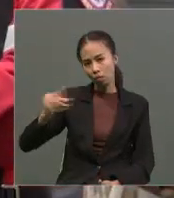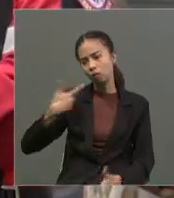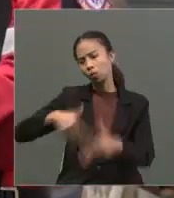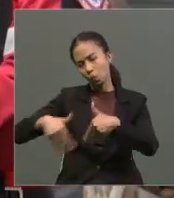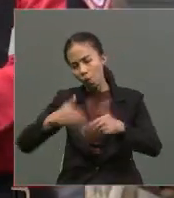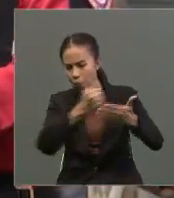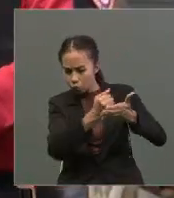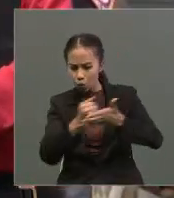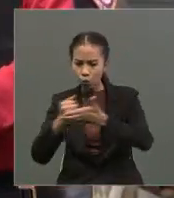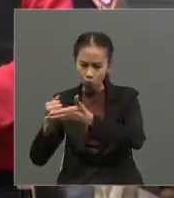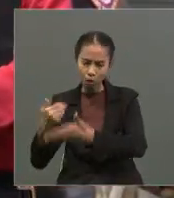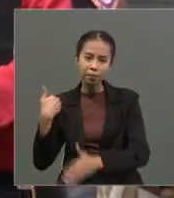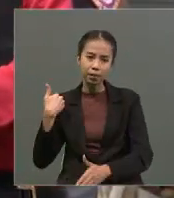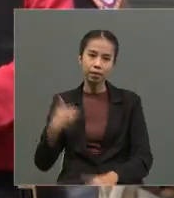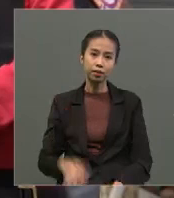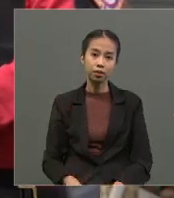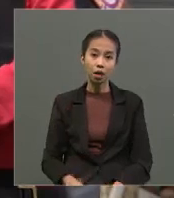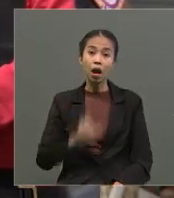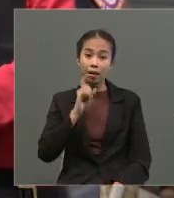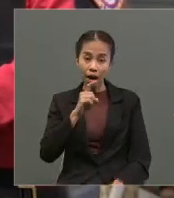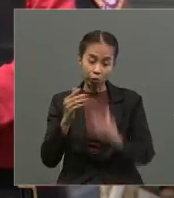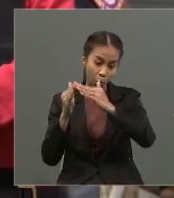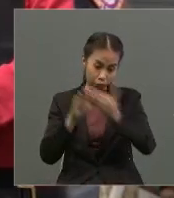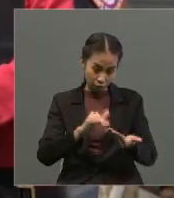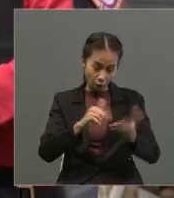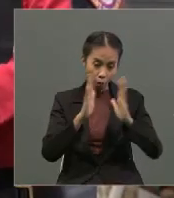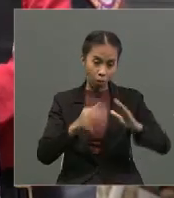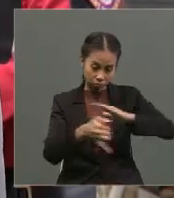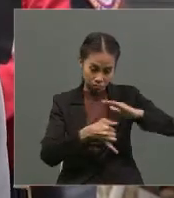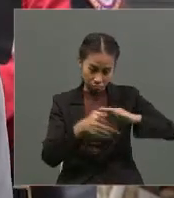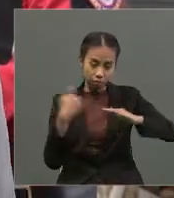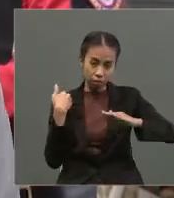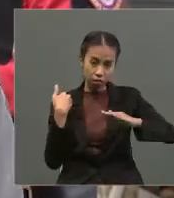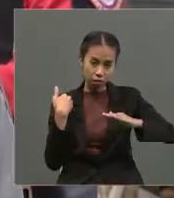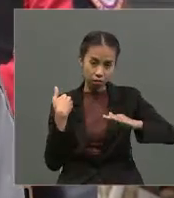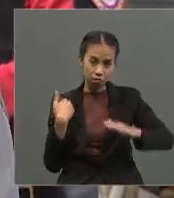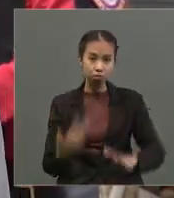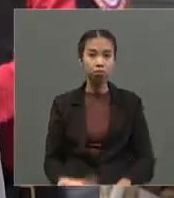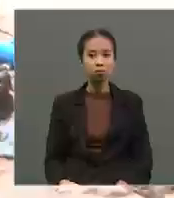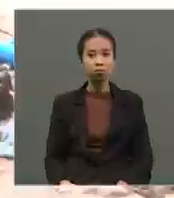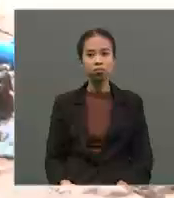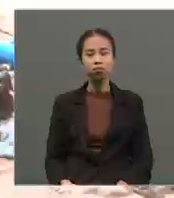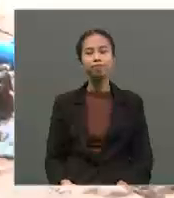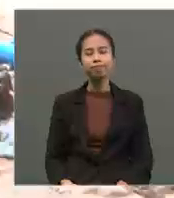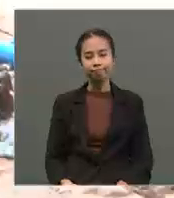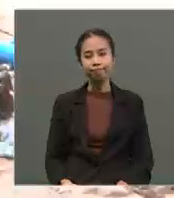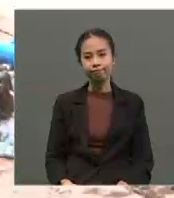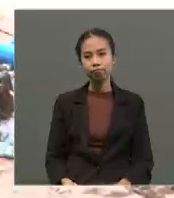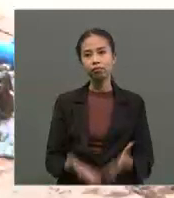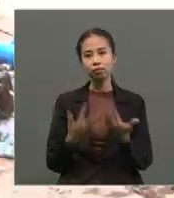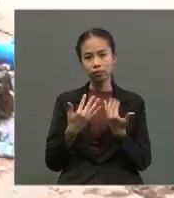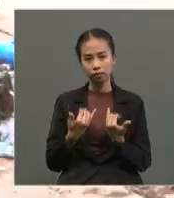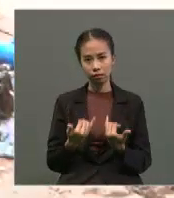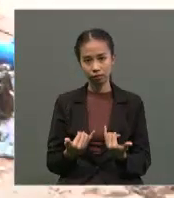ก็ทุกคนมา ช่วงเกิดเหตุมีคนอยู่ในบ้านกี่คนครับช่วงเกิดเหตุ ครับโดยหลังจากนี้